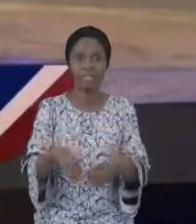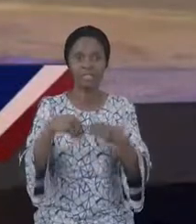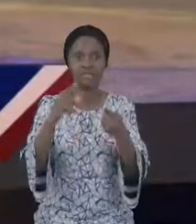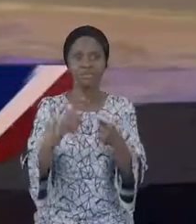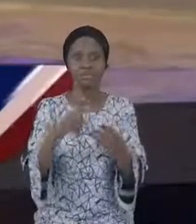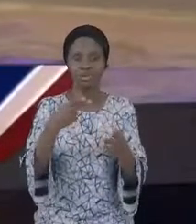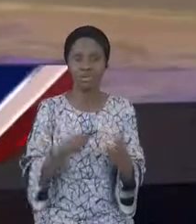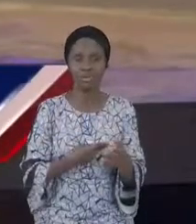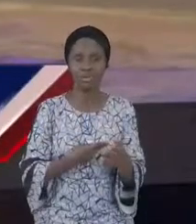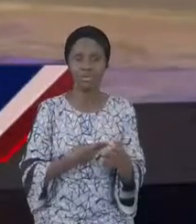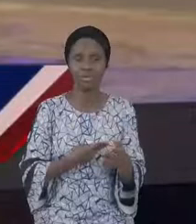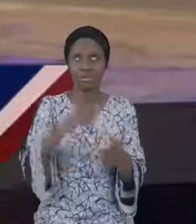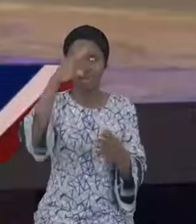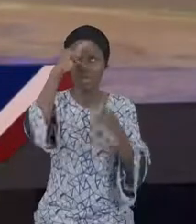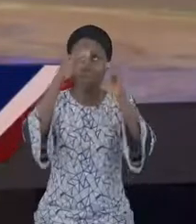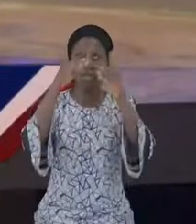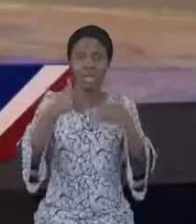Comme sa divine puissance,